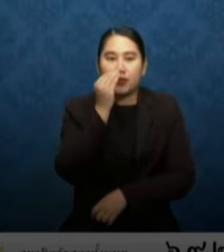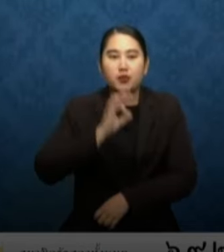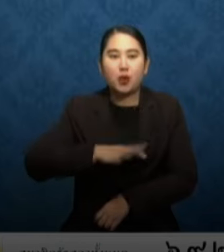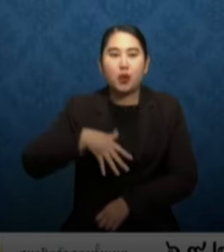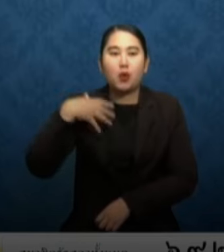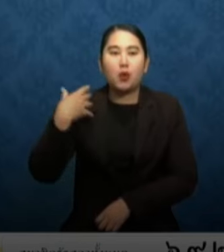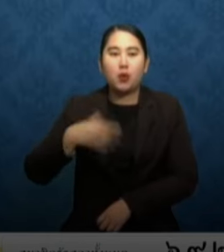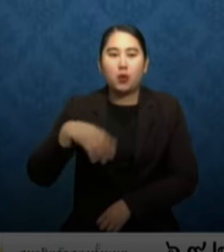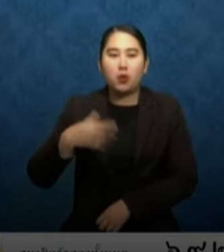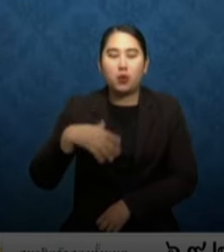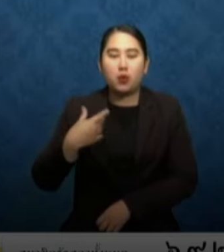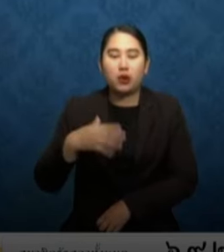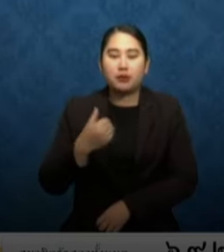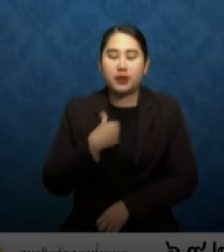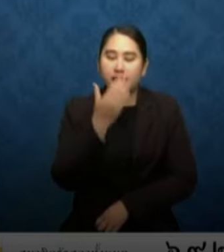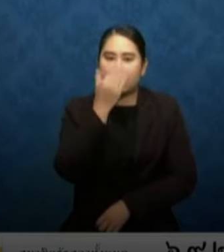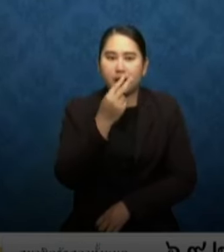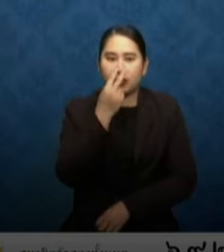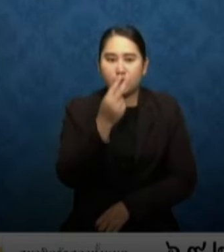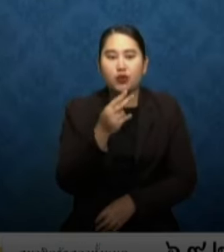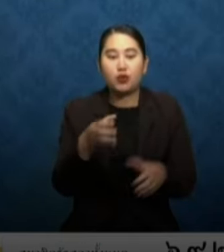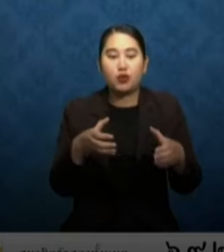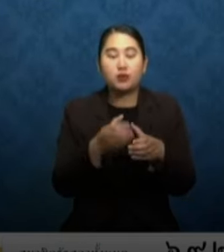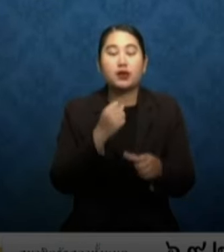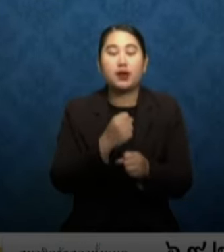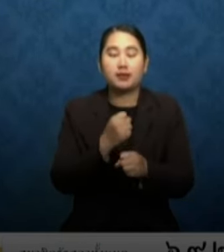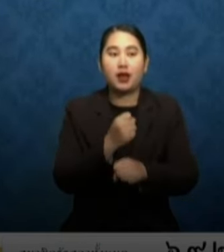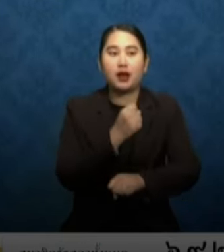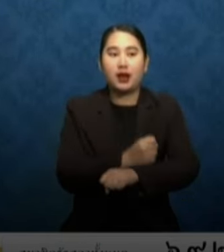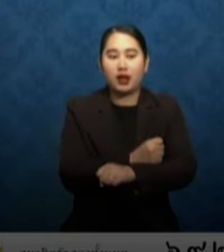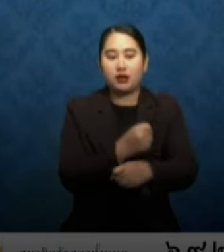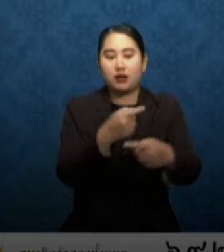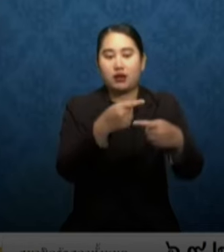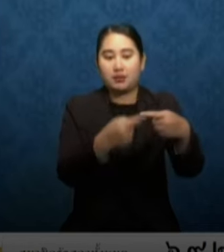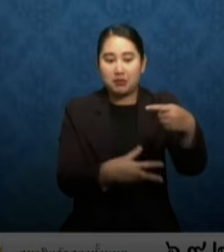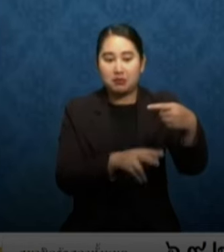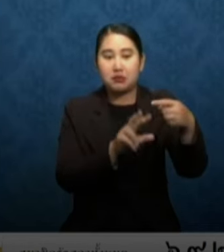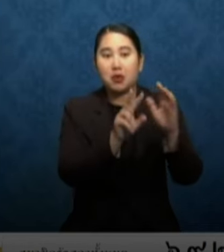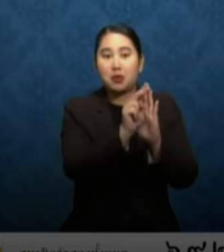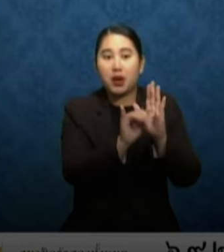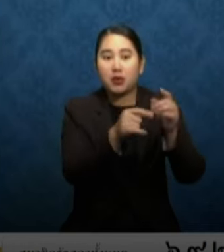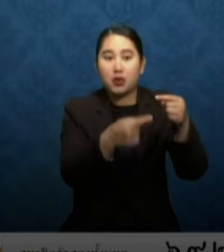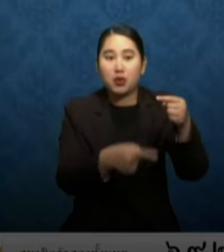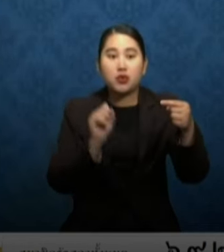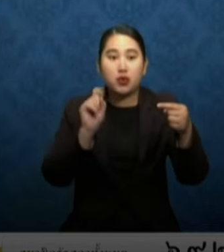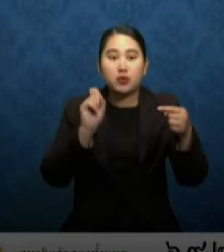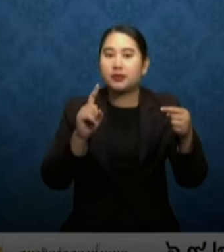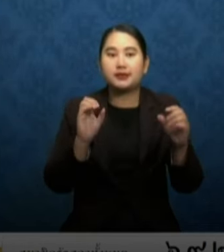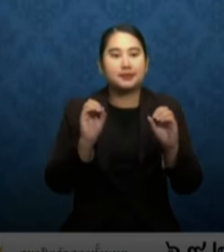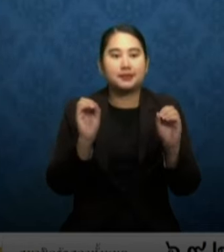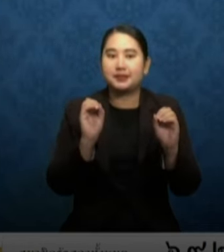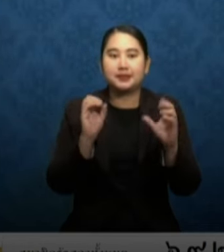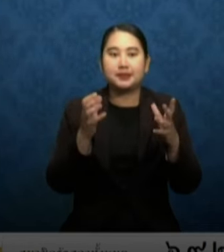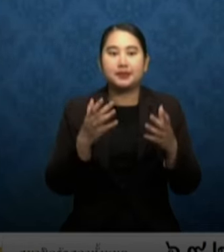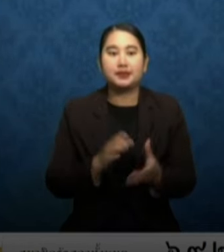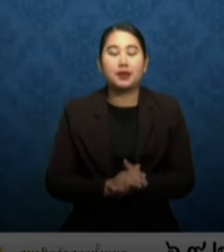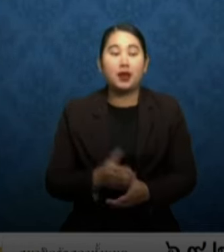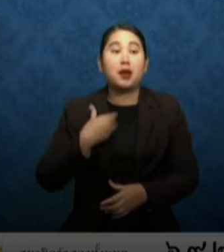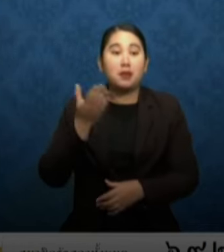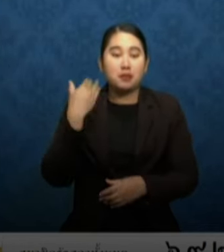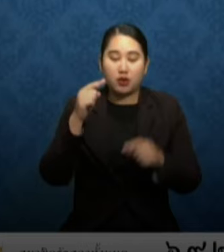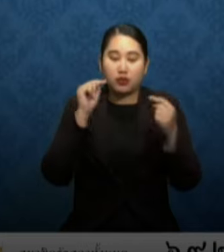หวังที่ยังคงไม่มีเรื่องแรงงานใน 10นโยบายเร่งด่วนของท่านทั้งๆที่ก่อนหน้านี้ตอนที่